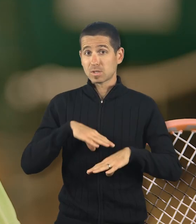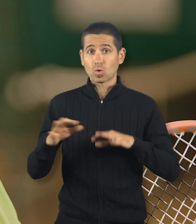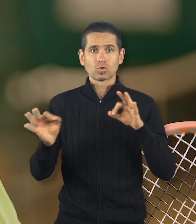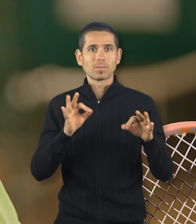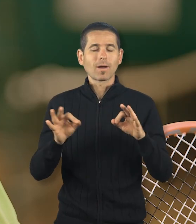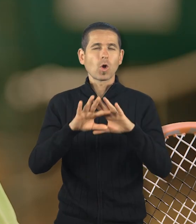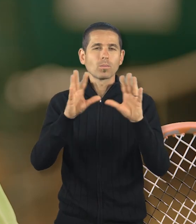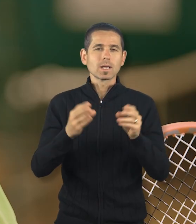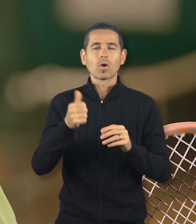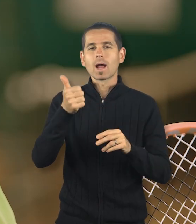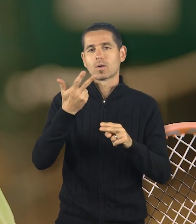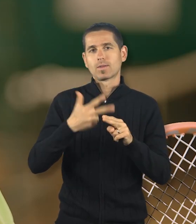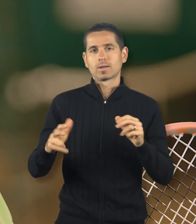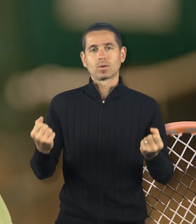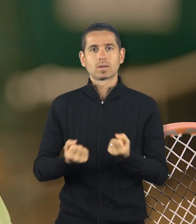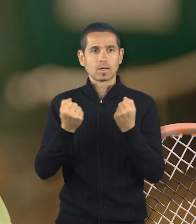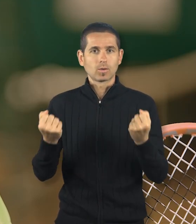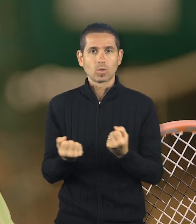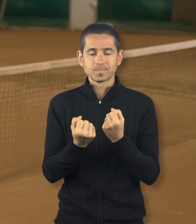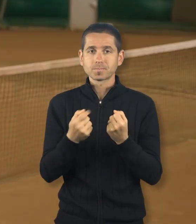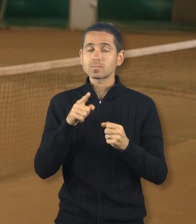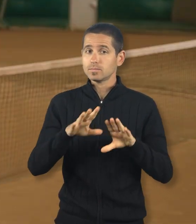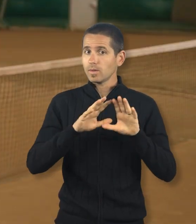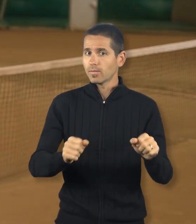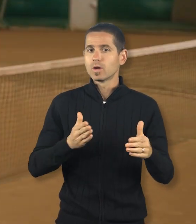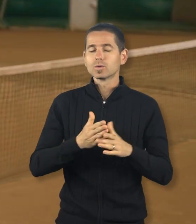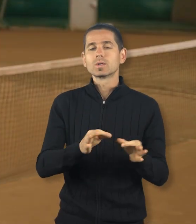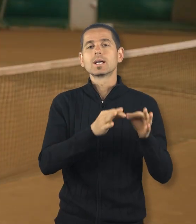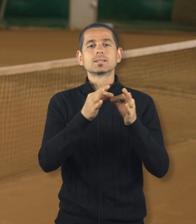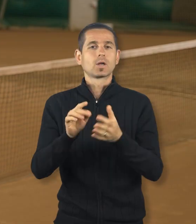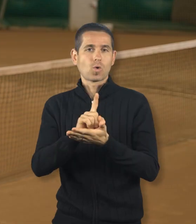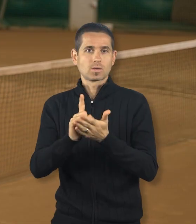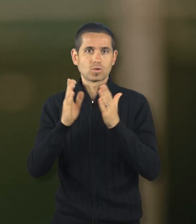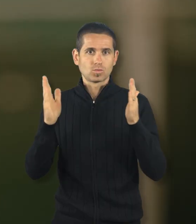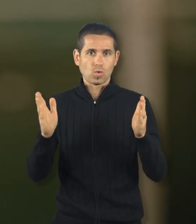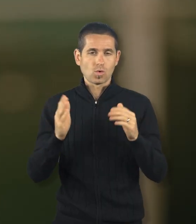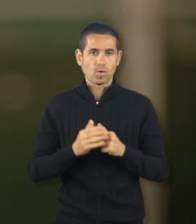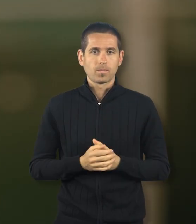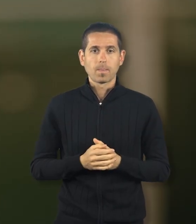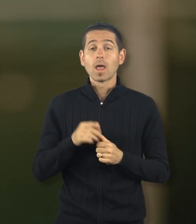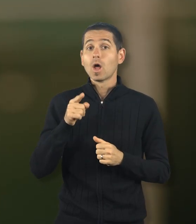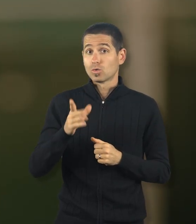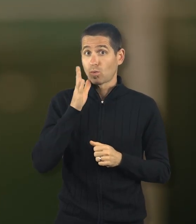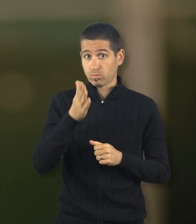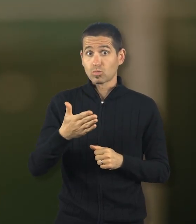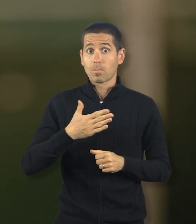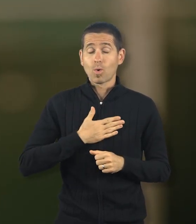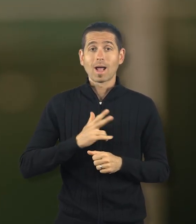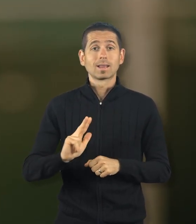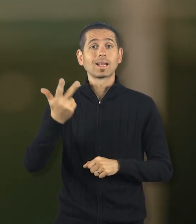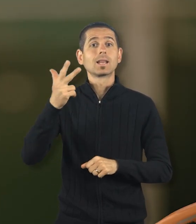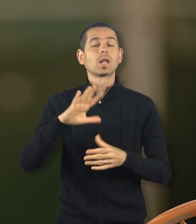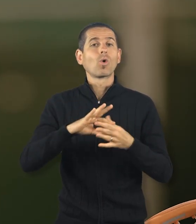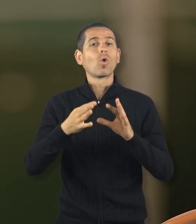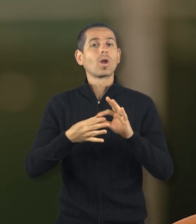Psihološke priprave obsegajo 1/3 treningov in se izvajajo skozi celo sezono. To bodo moje